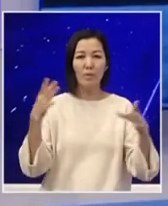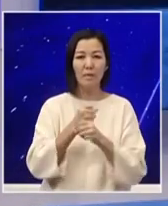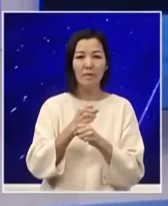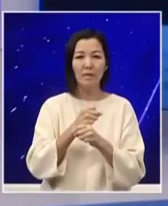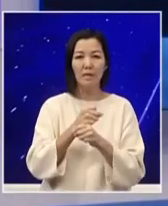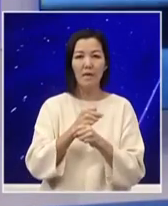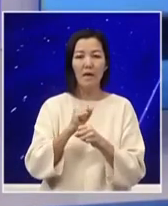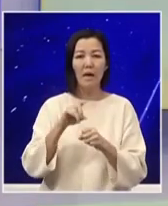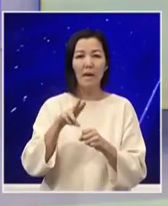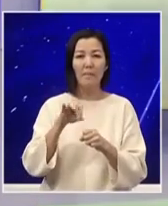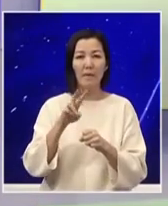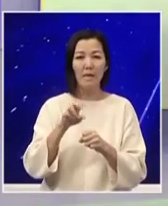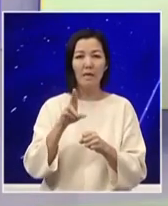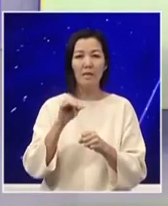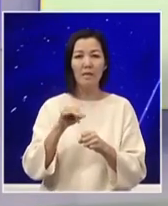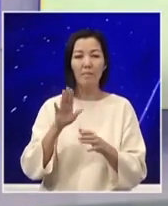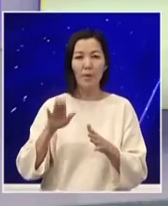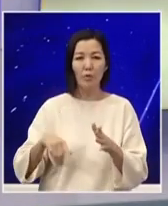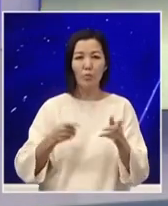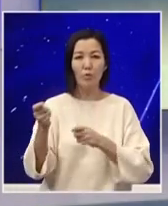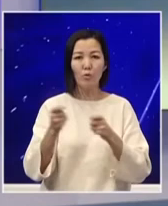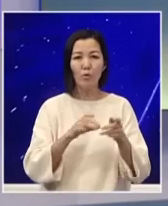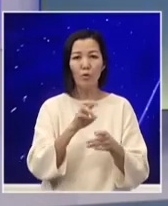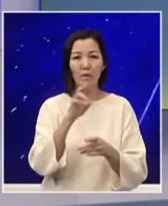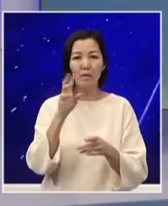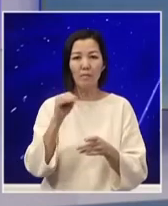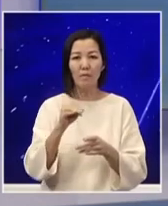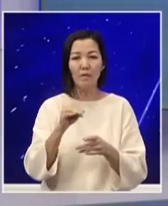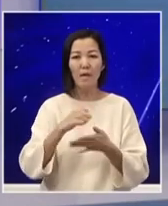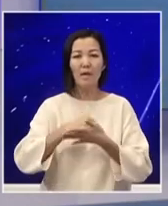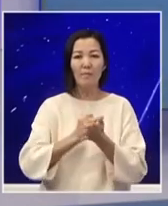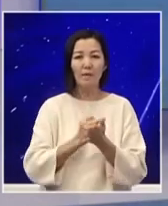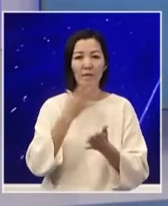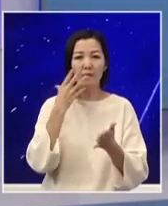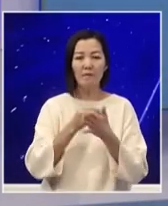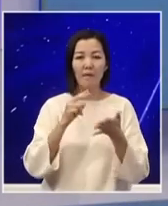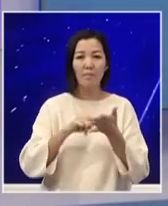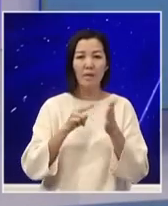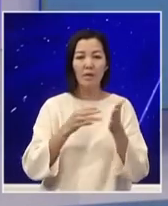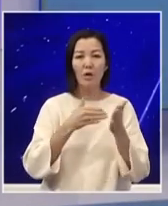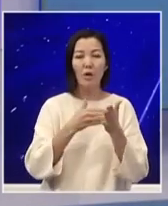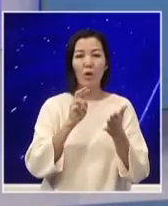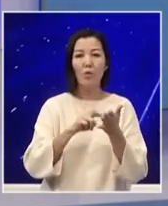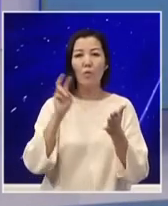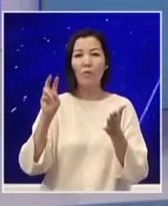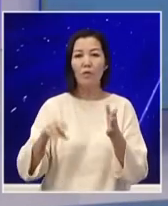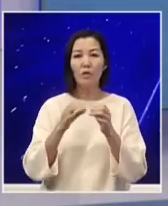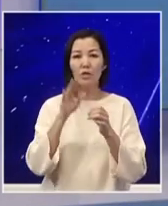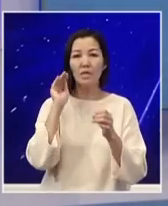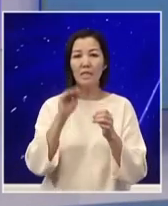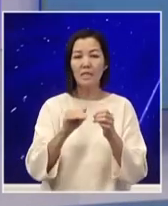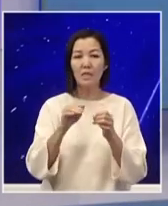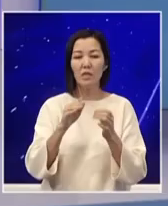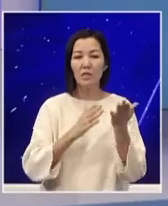American Airlines. Следом руководство United Airlines подтвердило свои планы уволить порядка 14